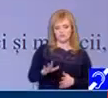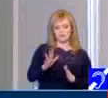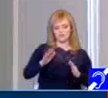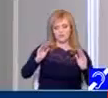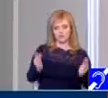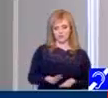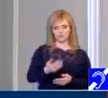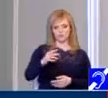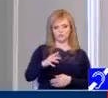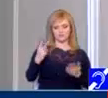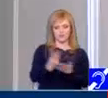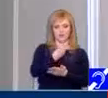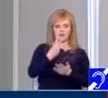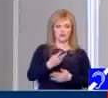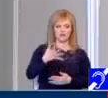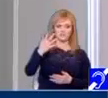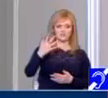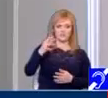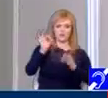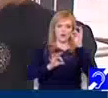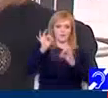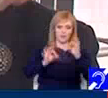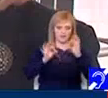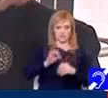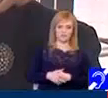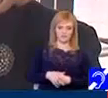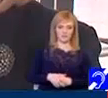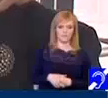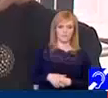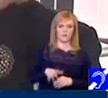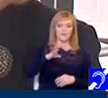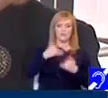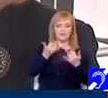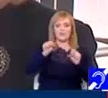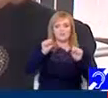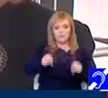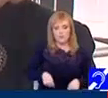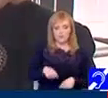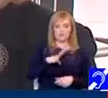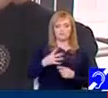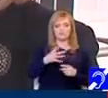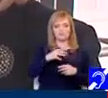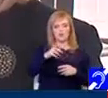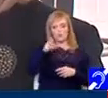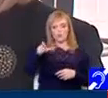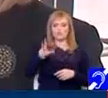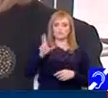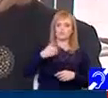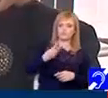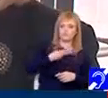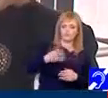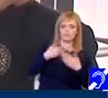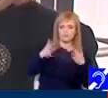și a scăzut de mai bine de două ori comisionul pentru garanție. A făcut accesibil sau mai atractiv această